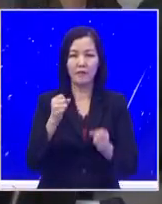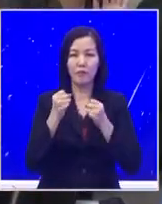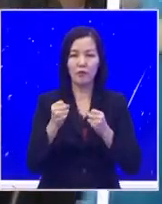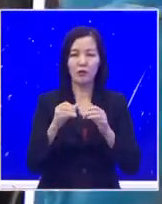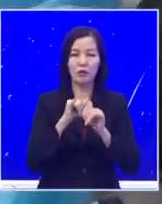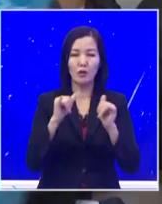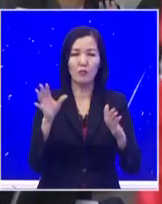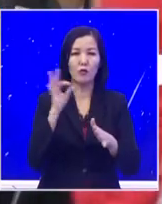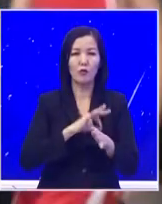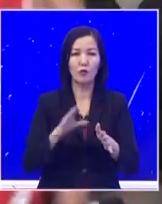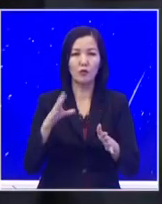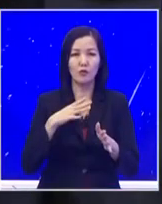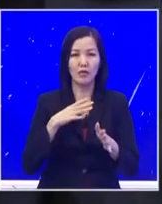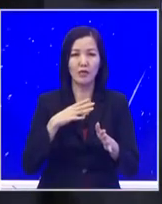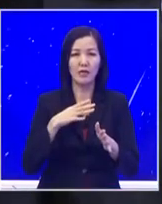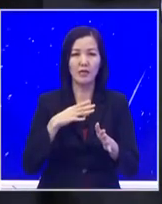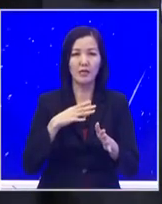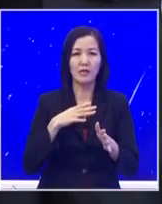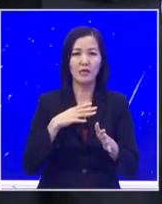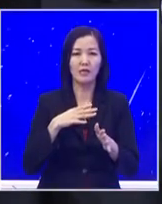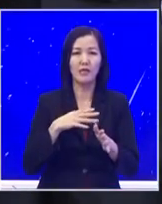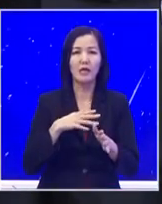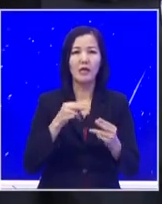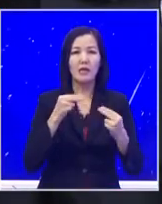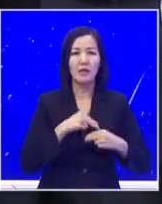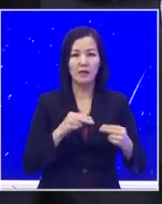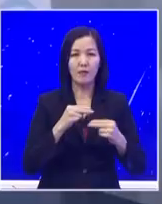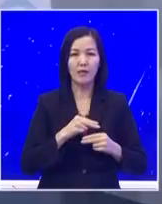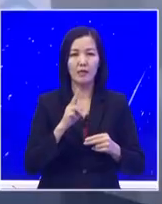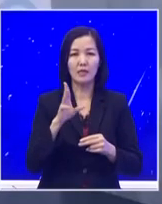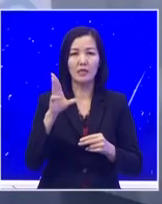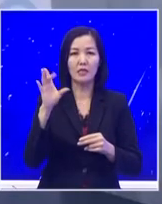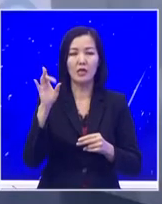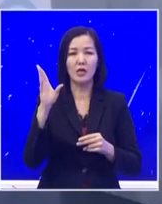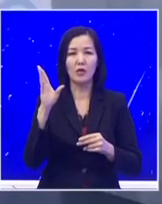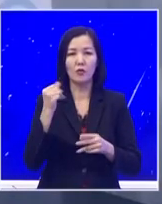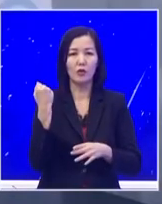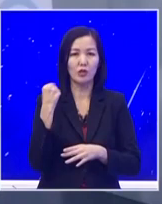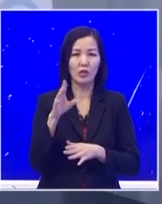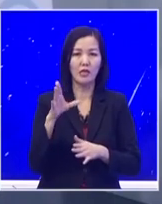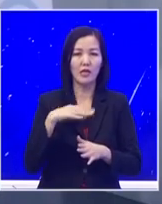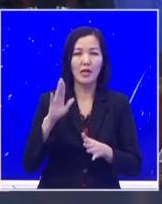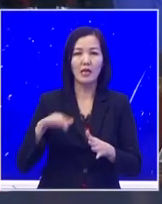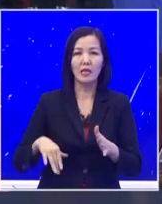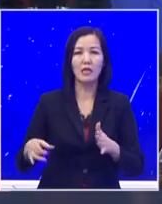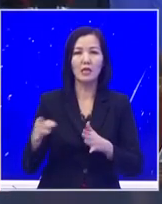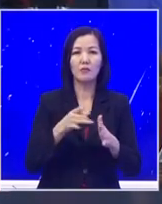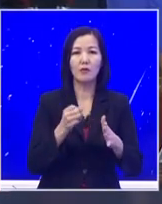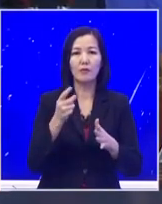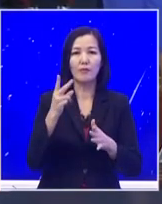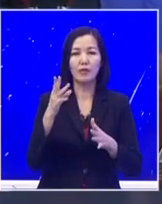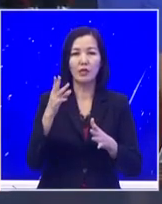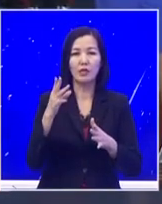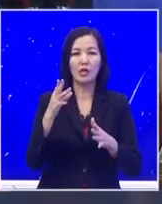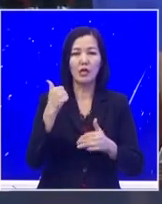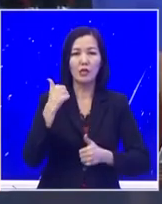үлес қосқан саңлақ, қайтпас қайсар мінезімен қажырлы еңбегінің арқасында КСРО біріншілігінде жүлдегер атанды. Кейін республикамыздың бірнеше мәрте